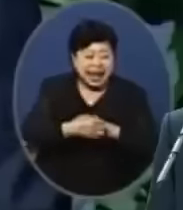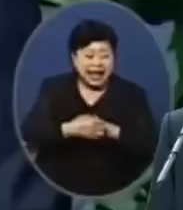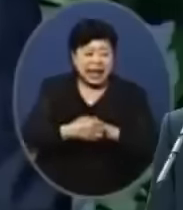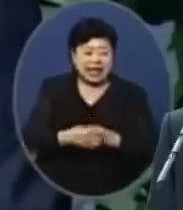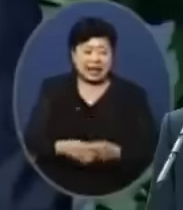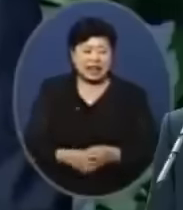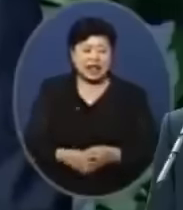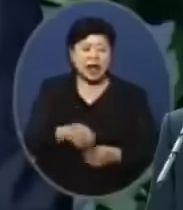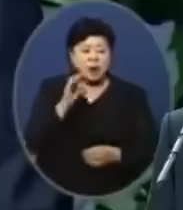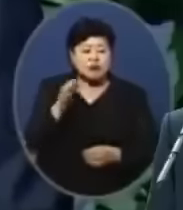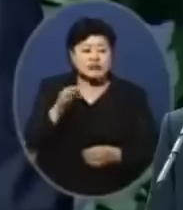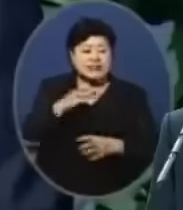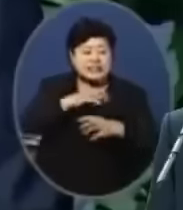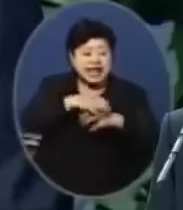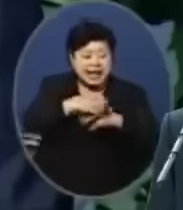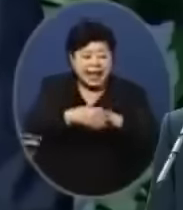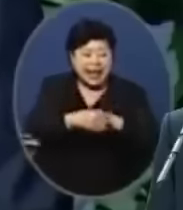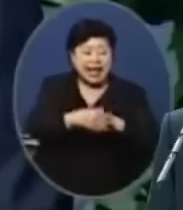물질적인 세계도